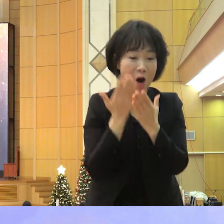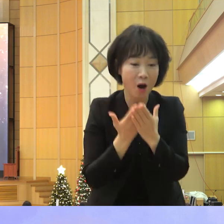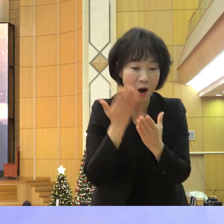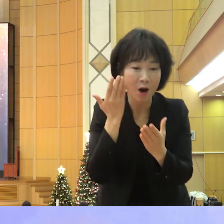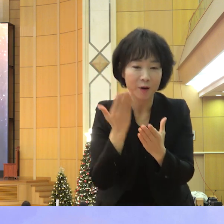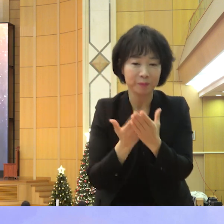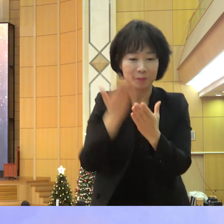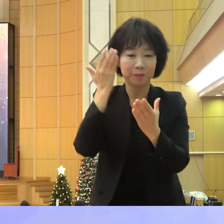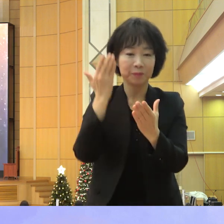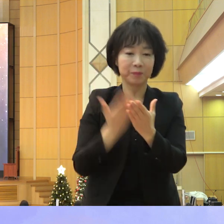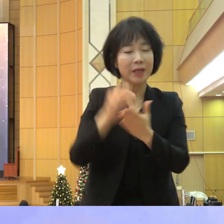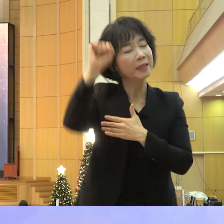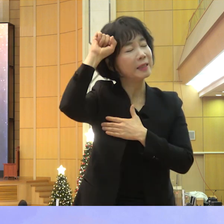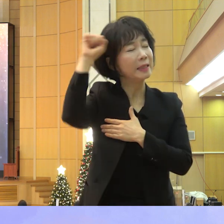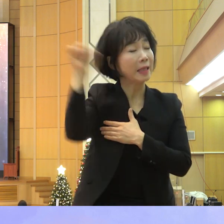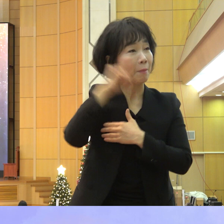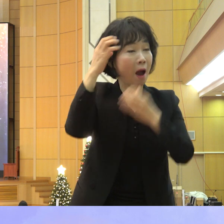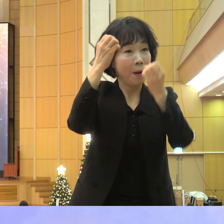도와주시옵소서.